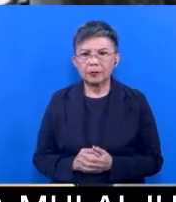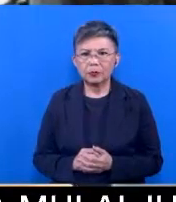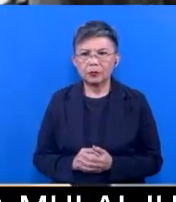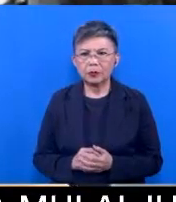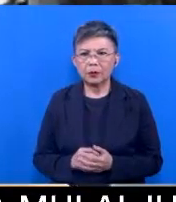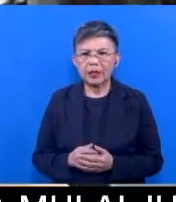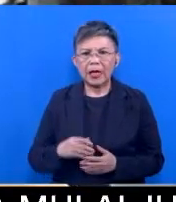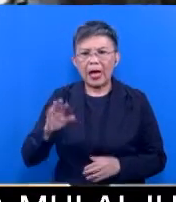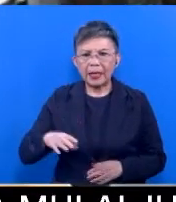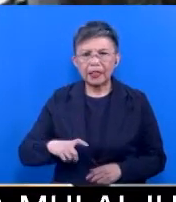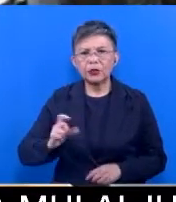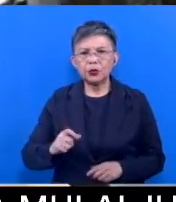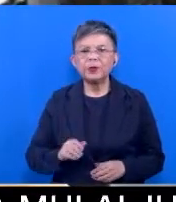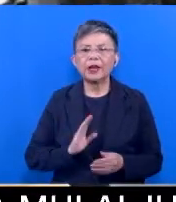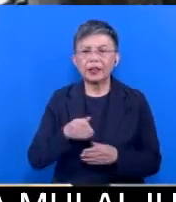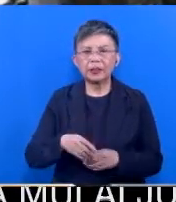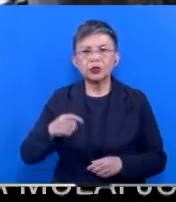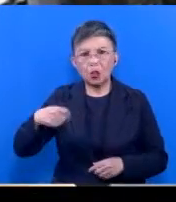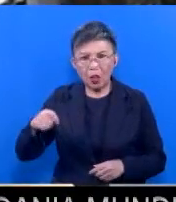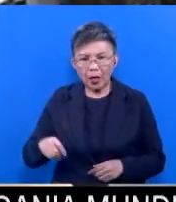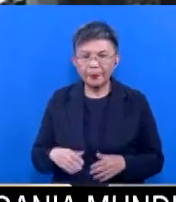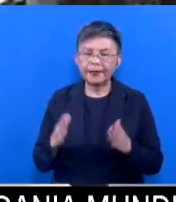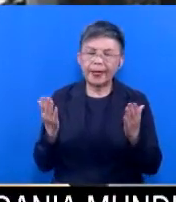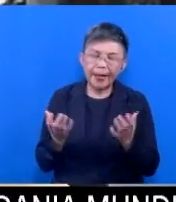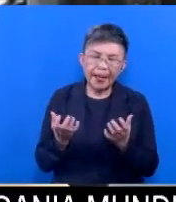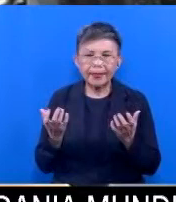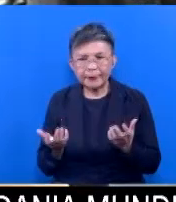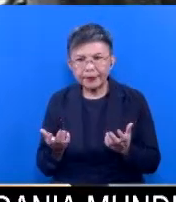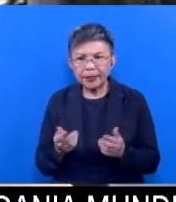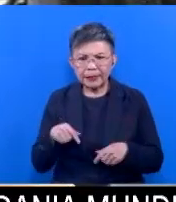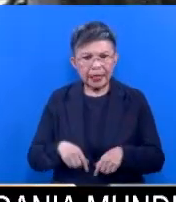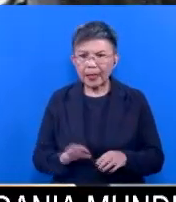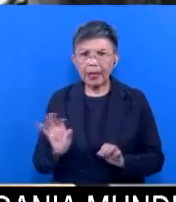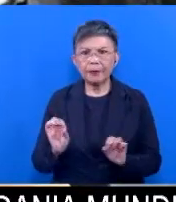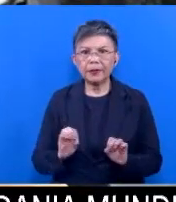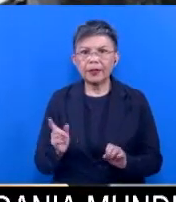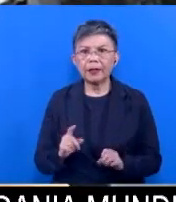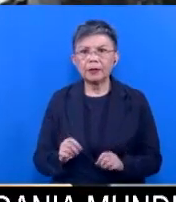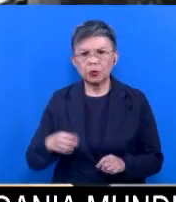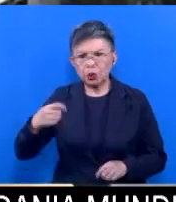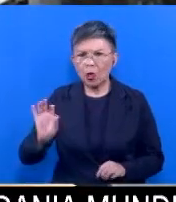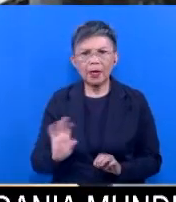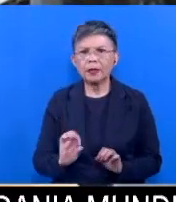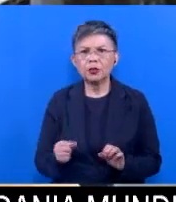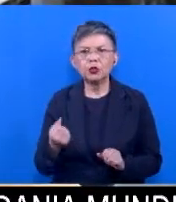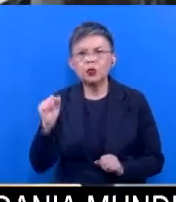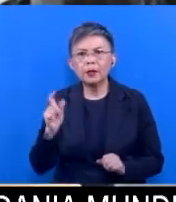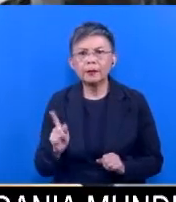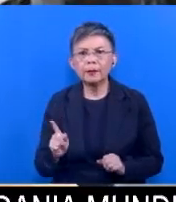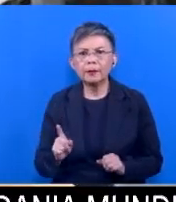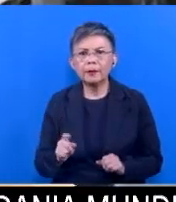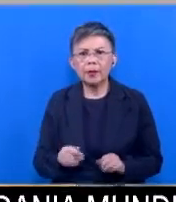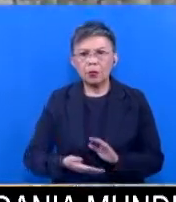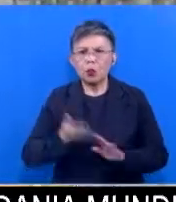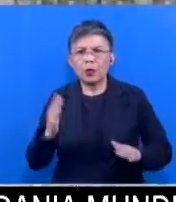Cucu saya bisa sekolah, bisa ngaji. Itu sekarang nggak bisa ngaji, nggak bisa sekolah, nggak bisa